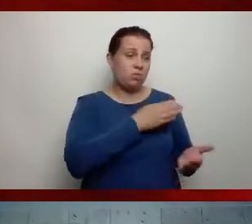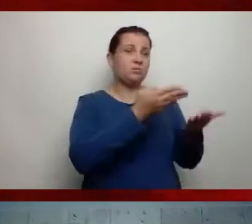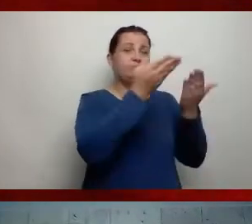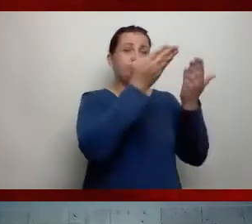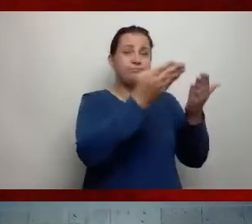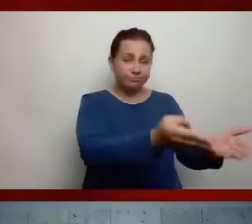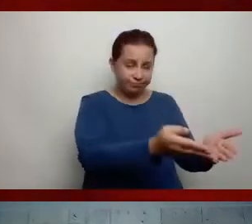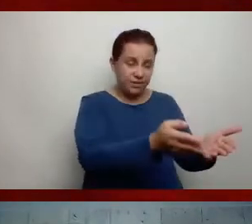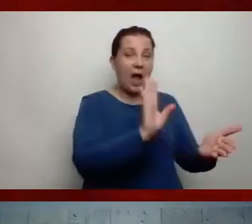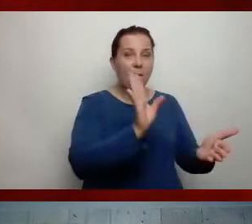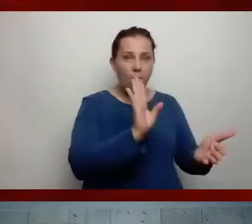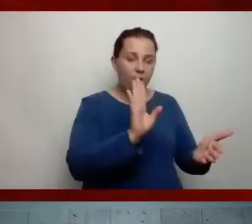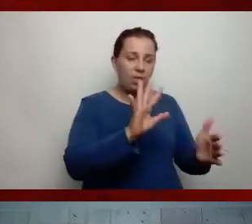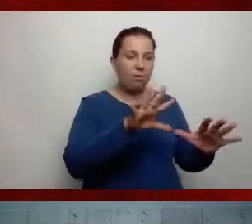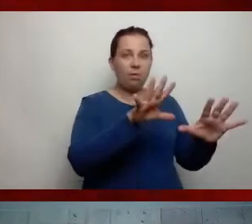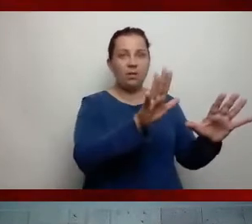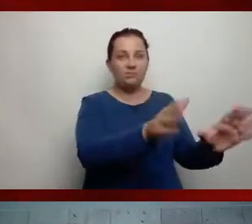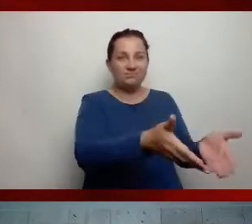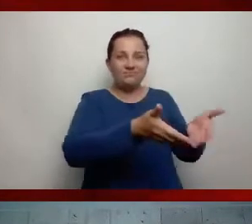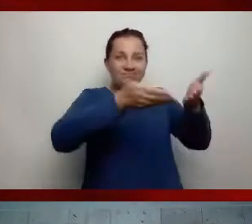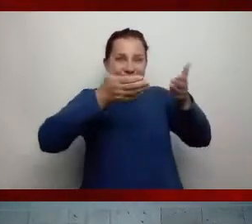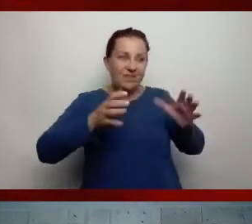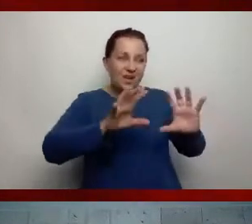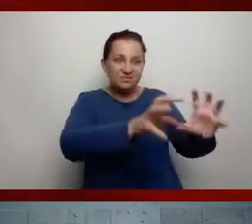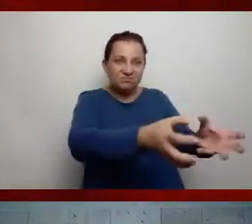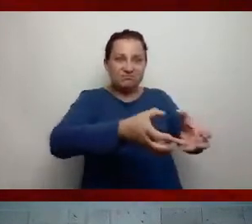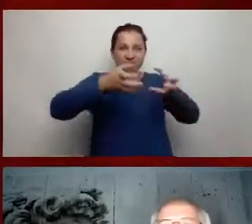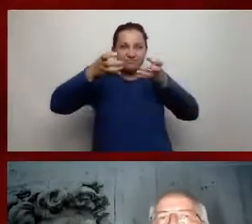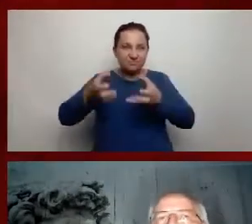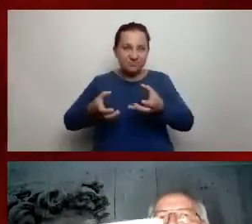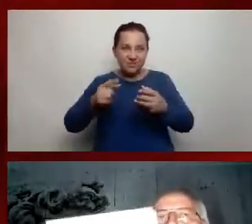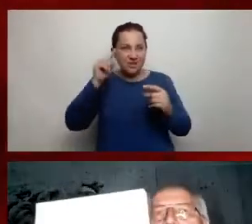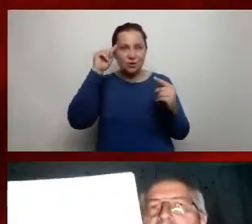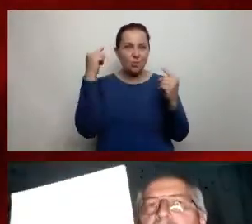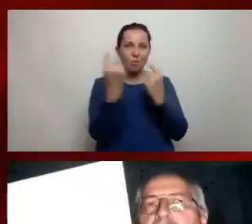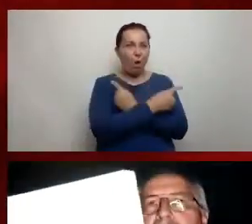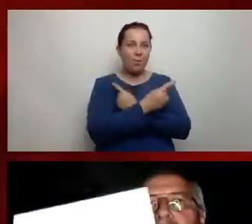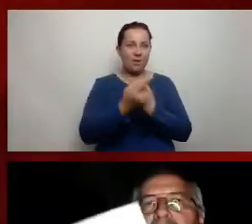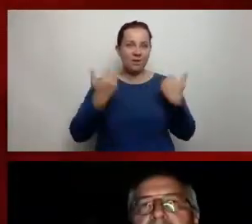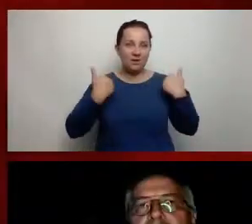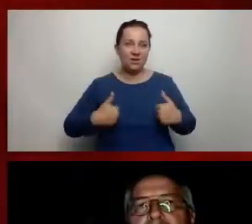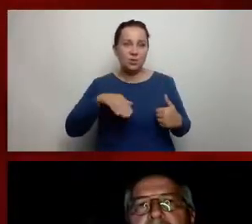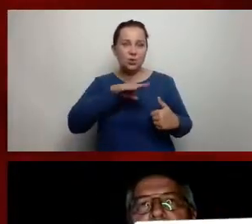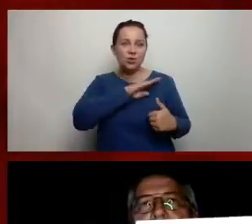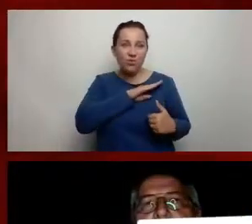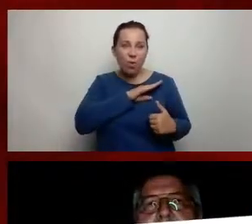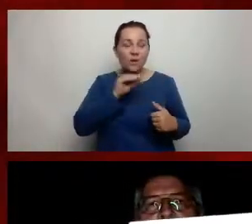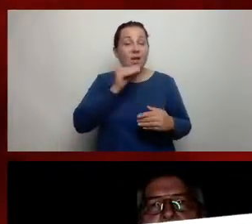i pomylono zwłoki, to jeszcze wcześniej, w